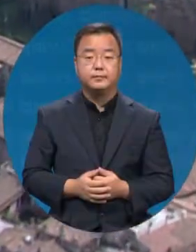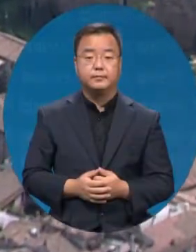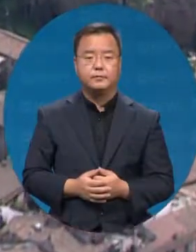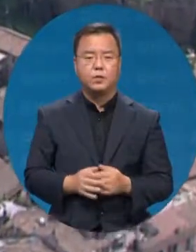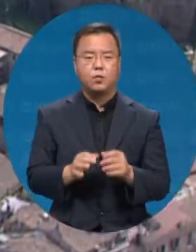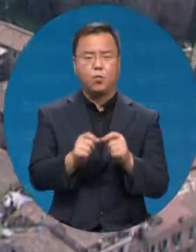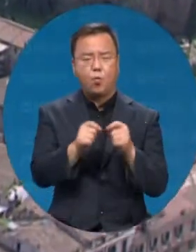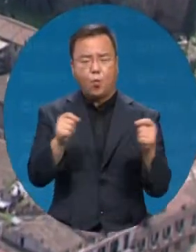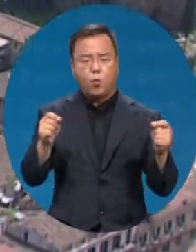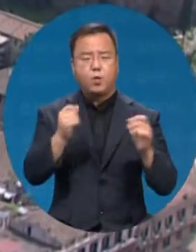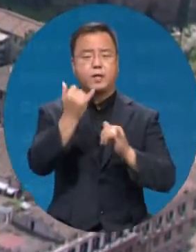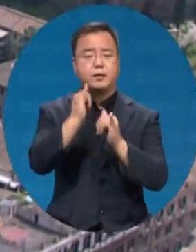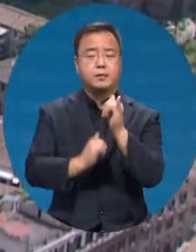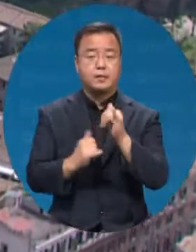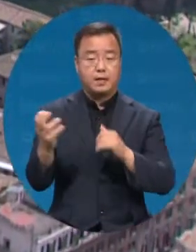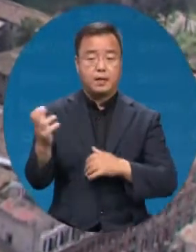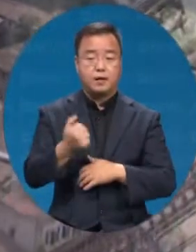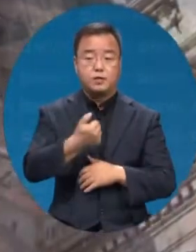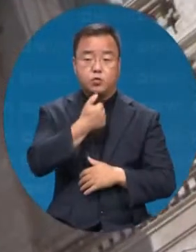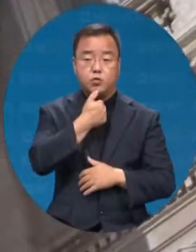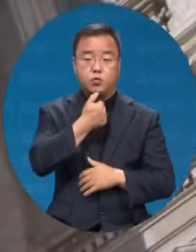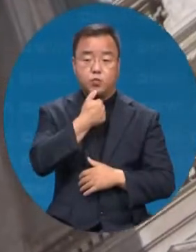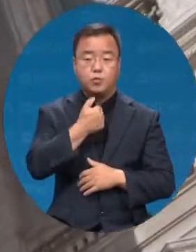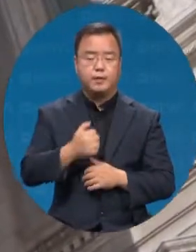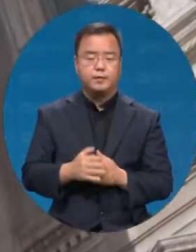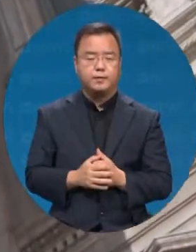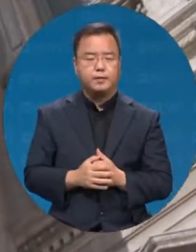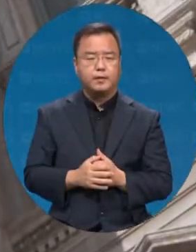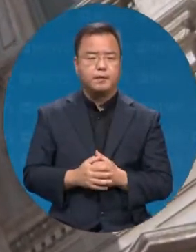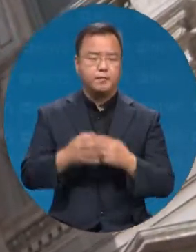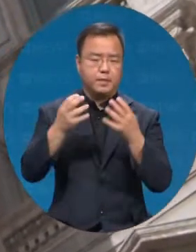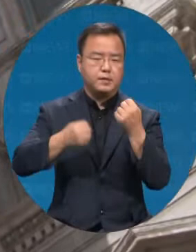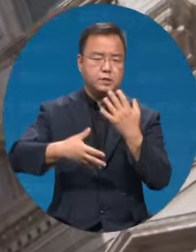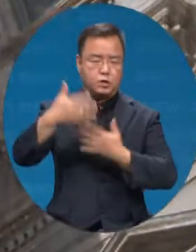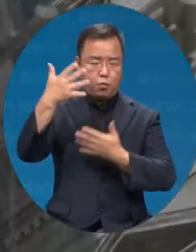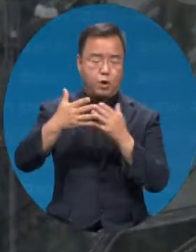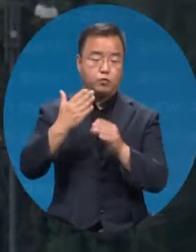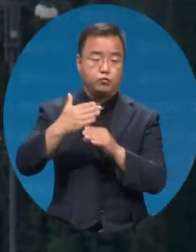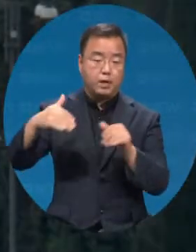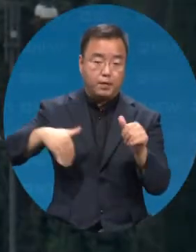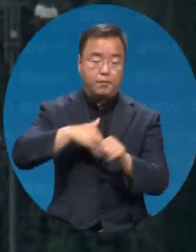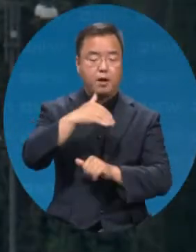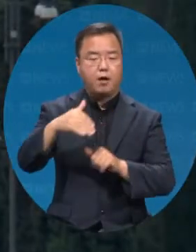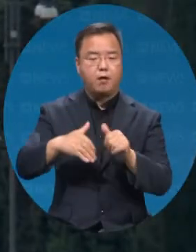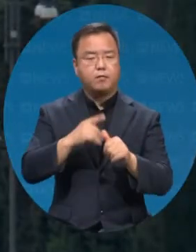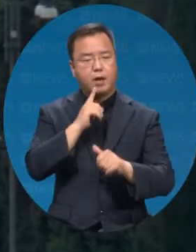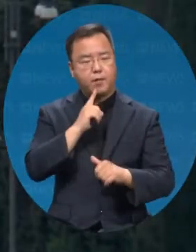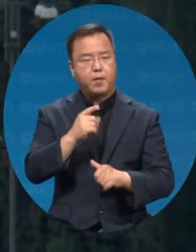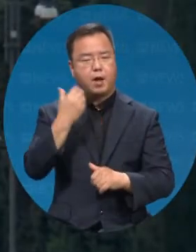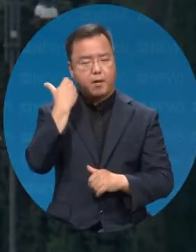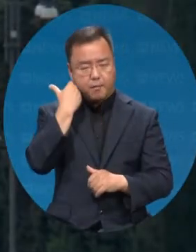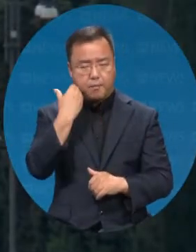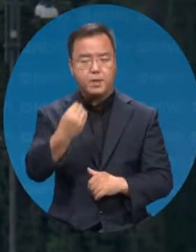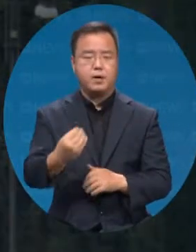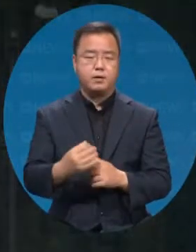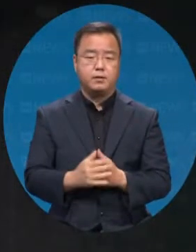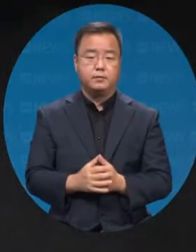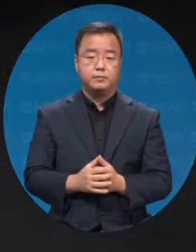오랜 역사를 품고 있는 도시 로마. 많은 영화의 배경이 될 정도로 매력적인 도시로도 꼽히죠.